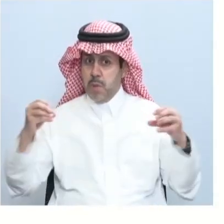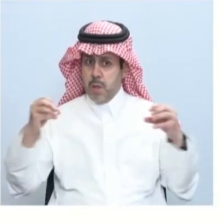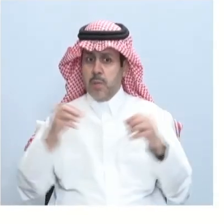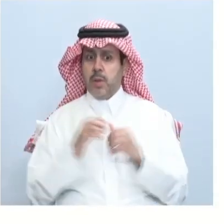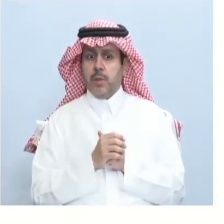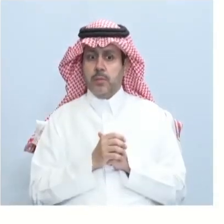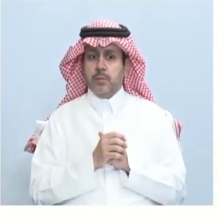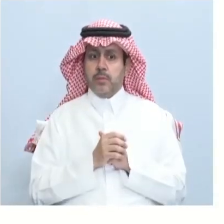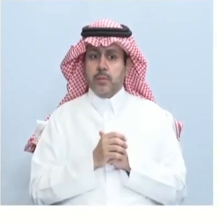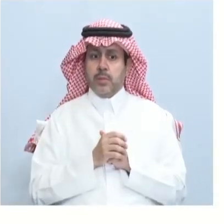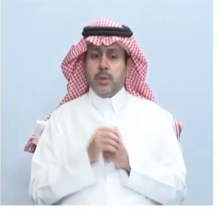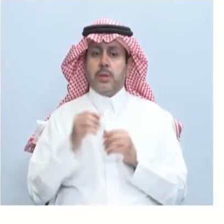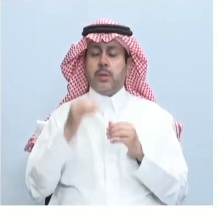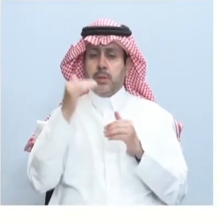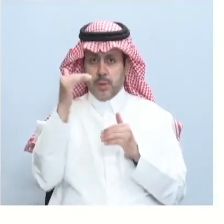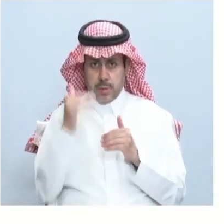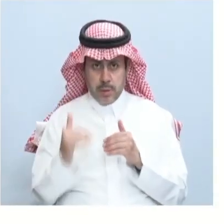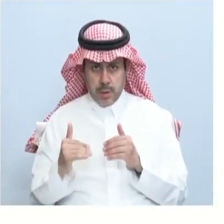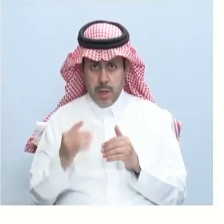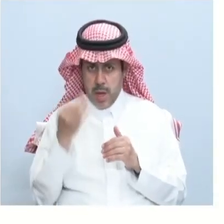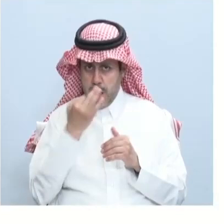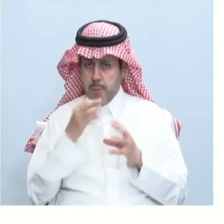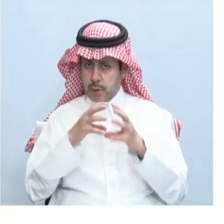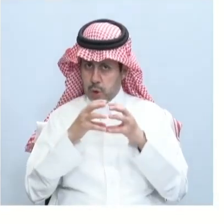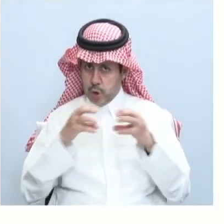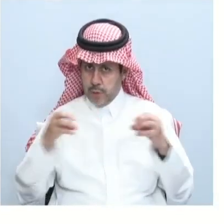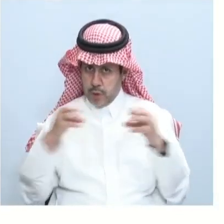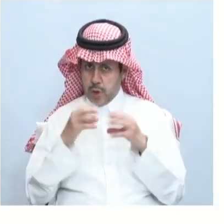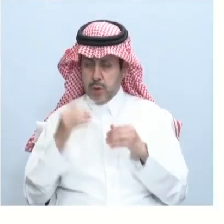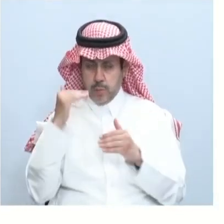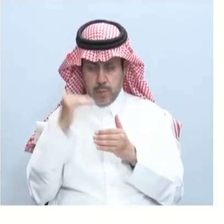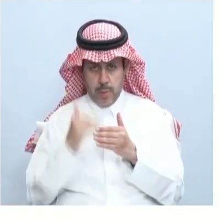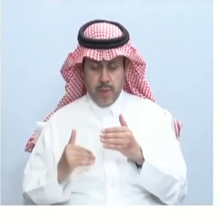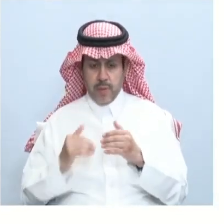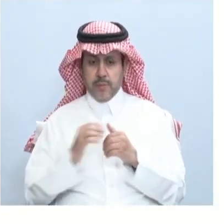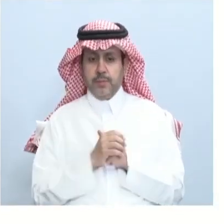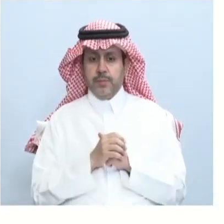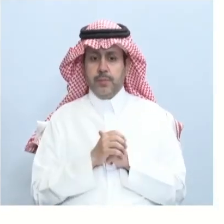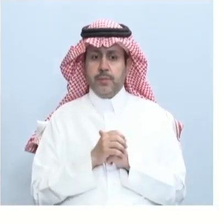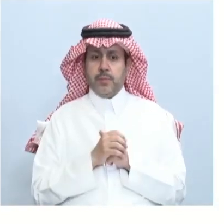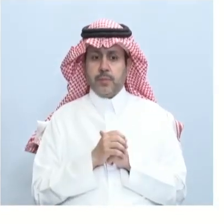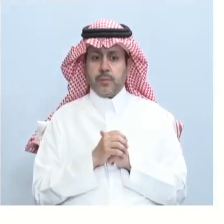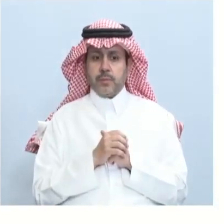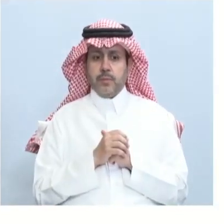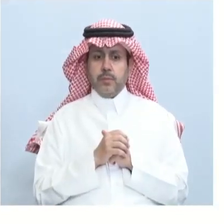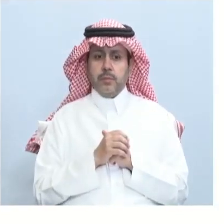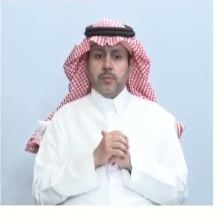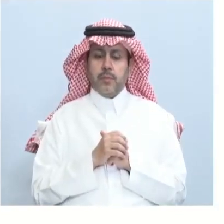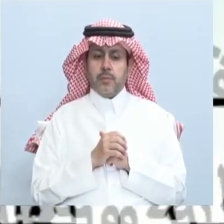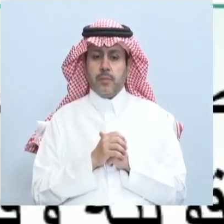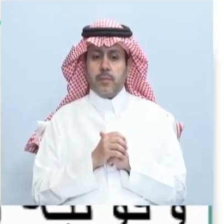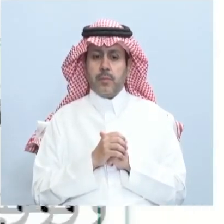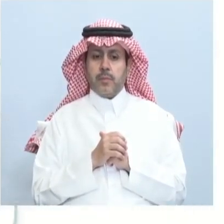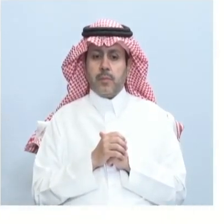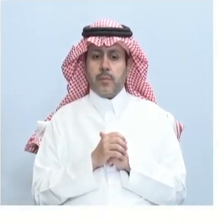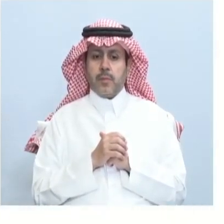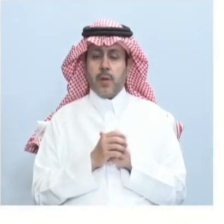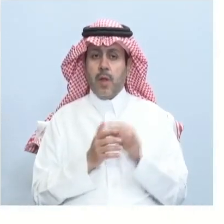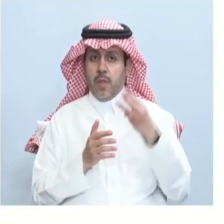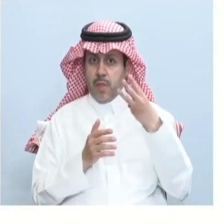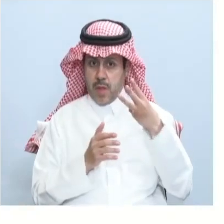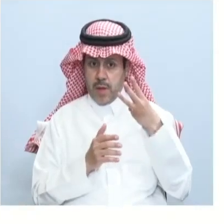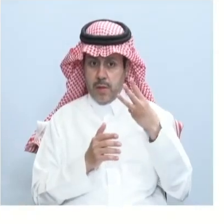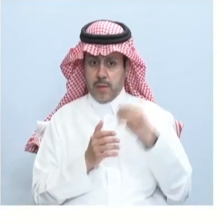الجميل سبعا من المثاني اخفض جناحك المقتسمين عضين اليقين